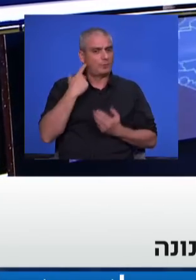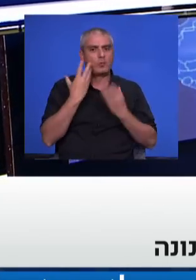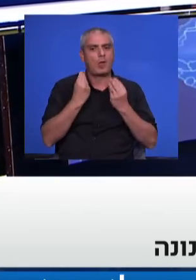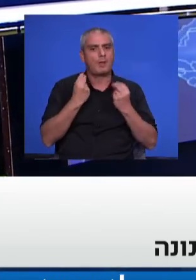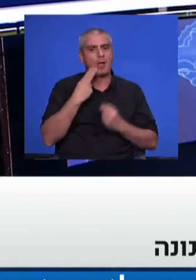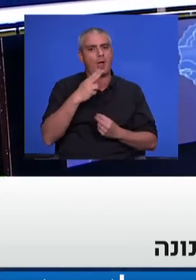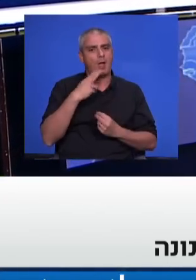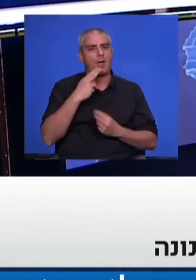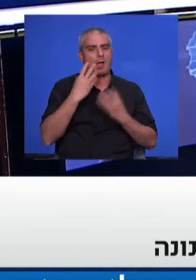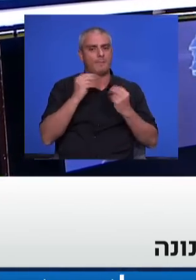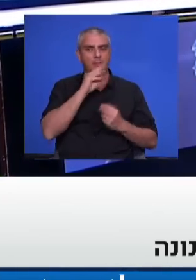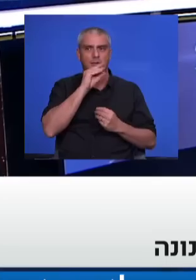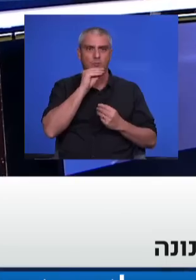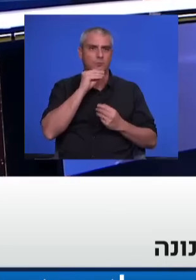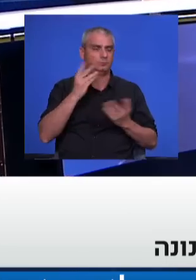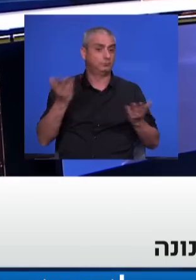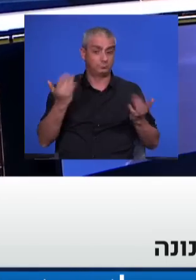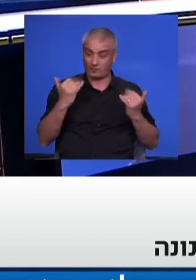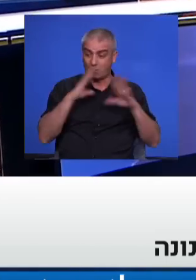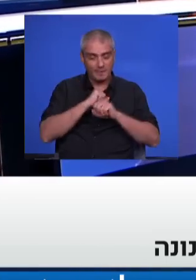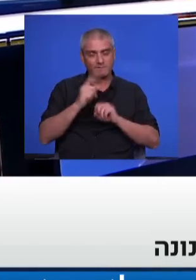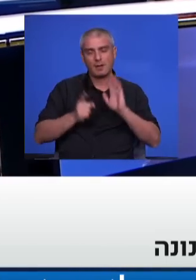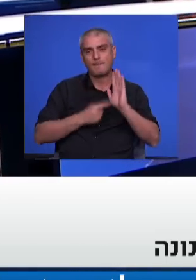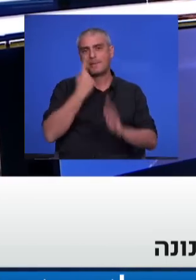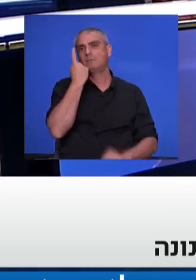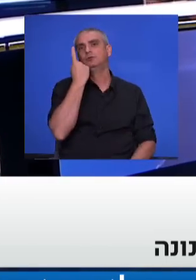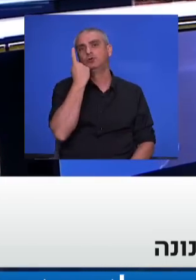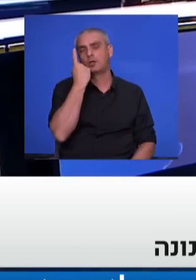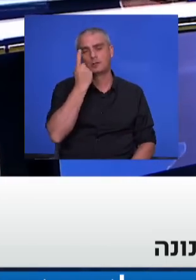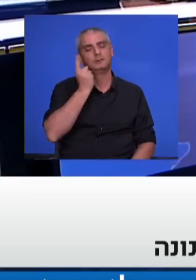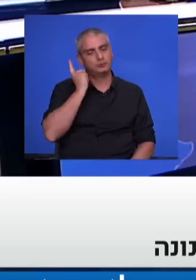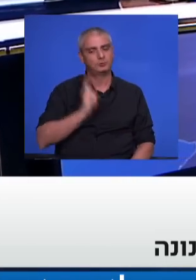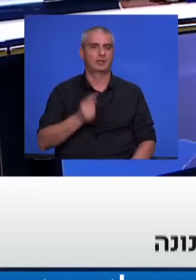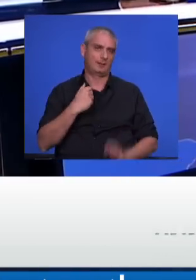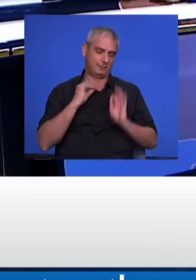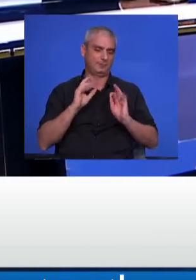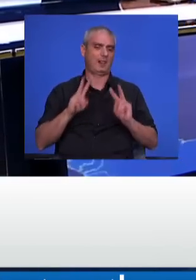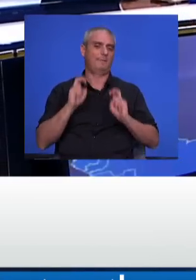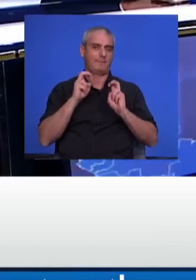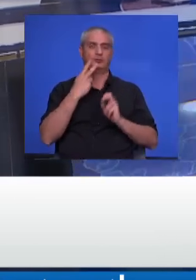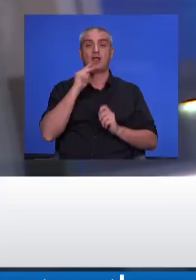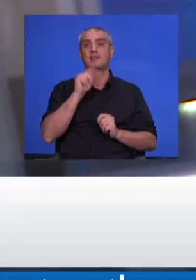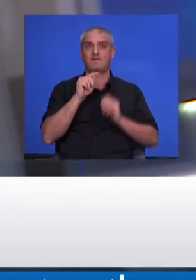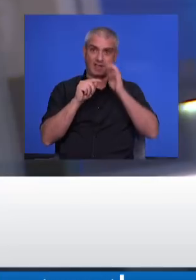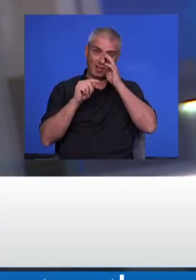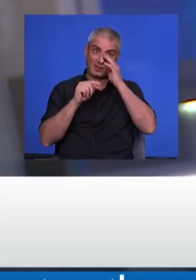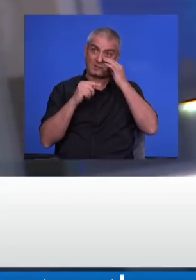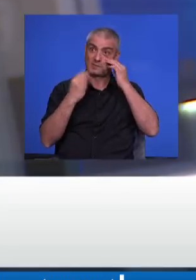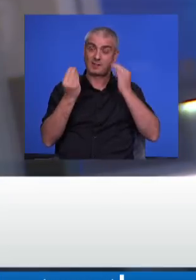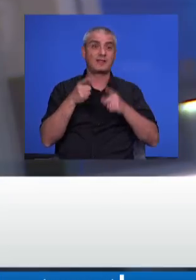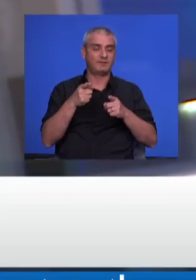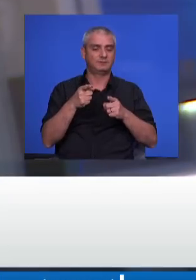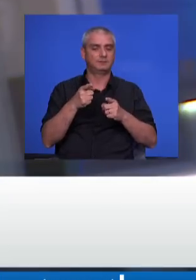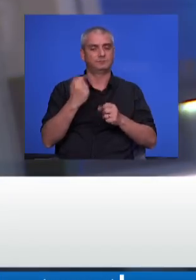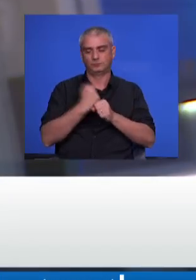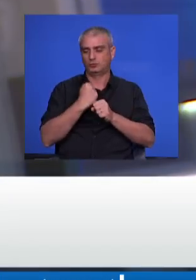הבטחות, כל כך הרבה דיבורים, והערב בעצם זה פעם ראשונה שבה צריך ממש את את ההבטחה הזאת, את הדבר הזה שרצו